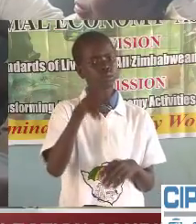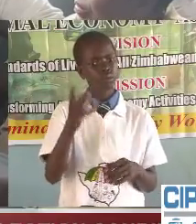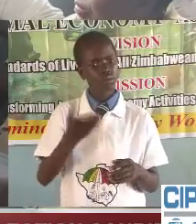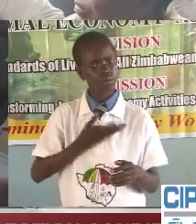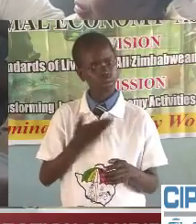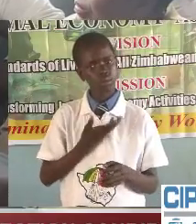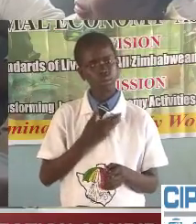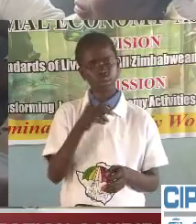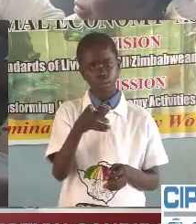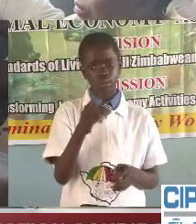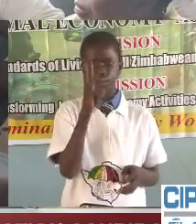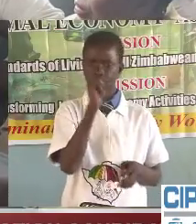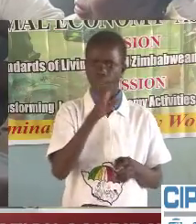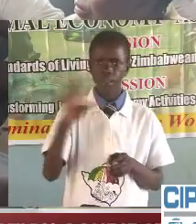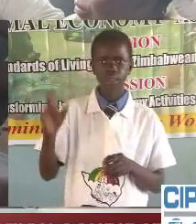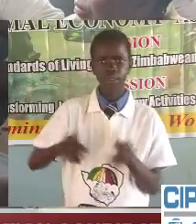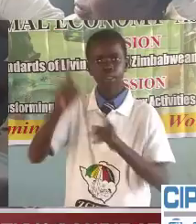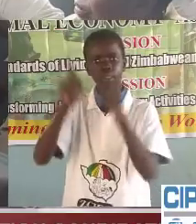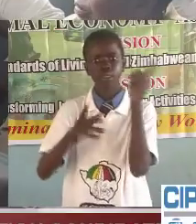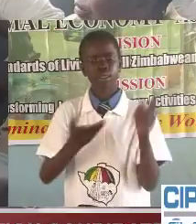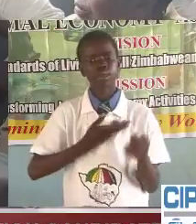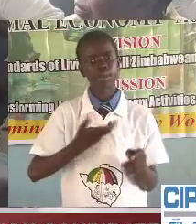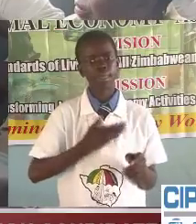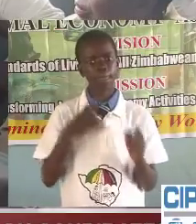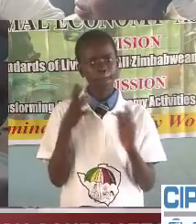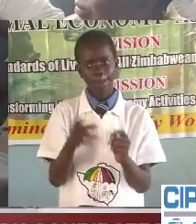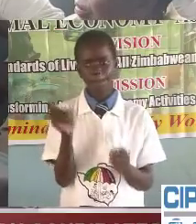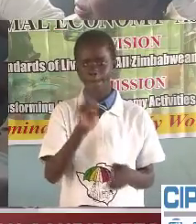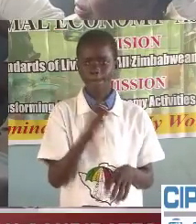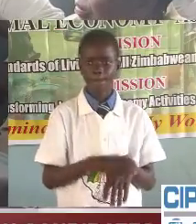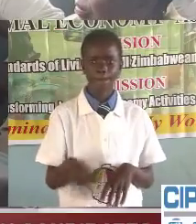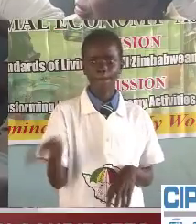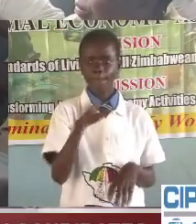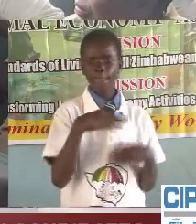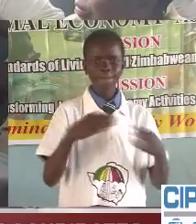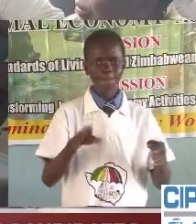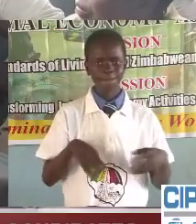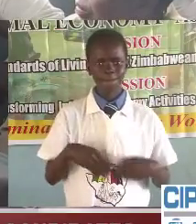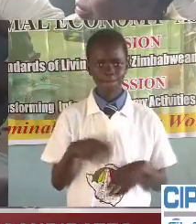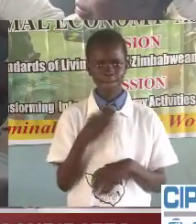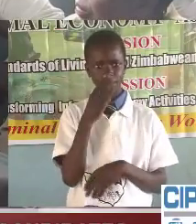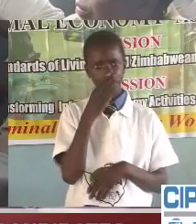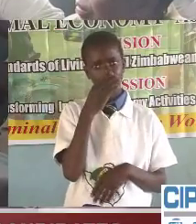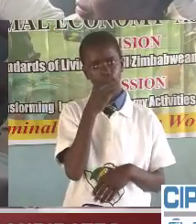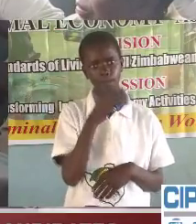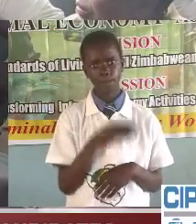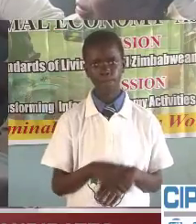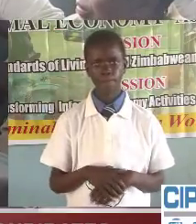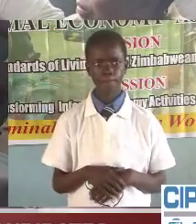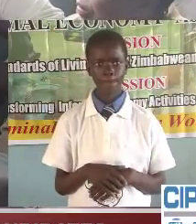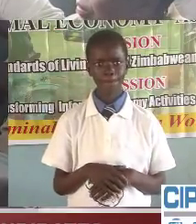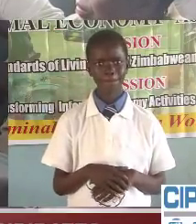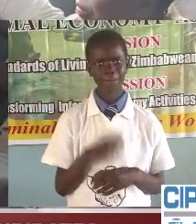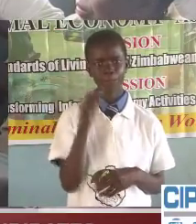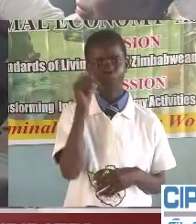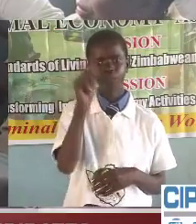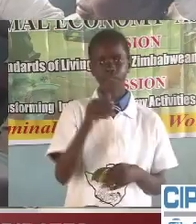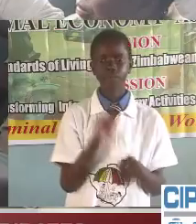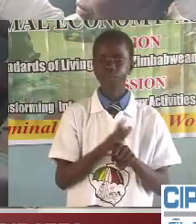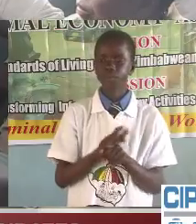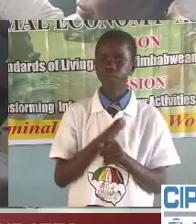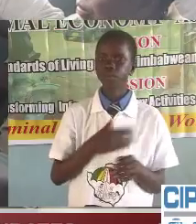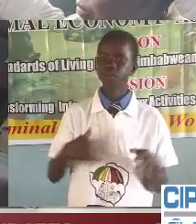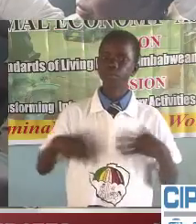Unochinjwa kumusoro inonzi United National Convention of the Rights of People with Disability. Iyi nyaya inofanira